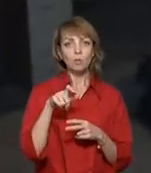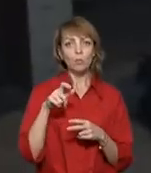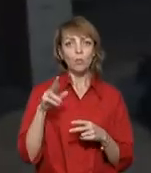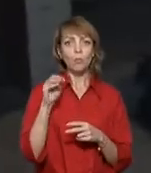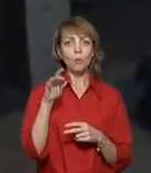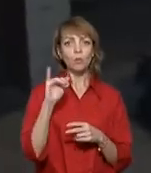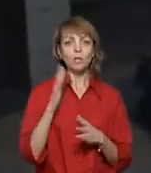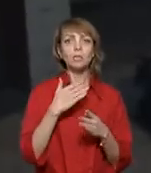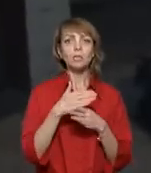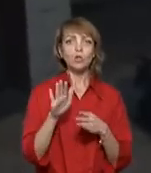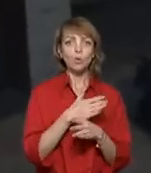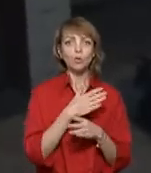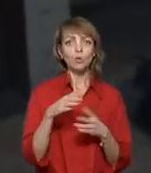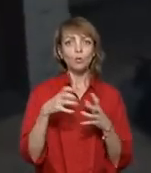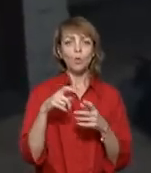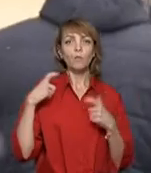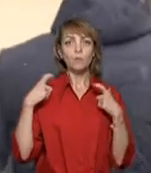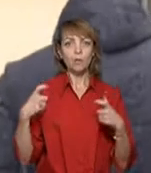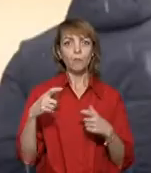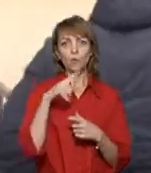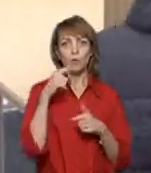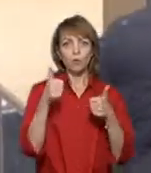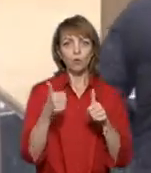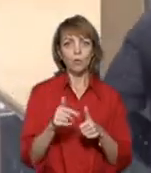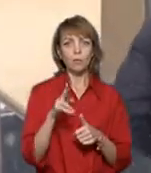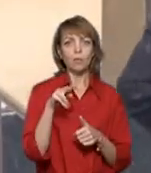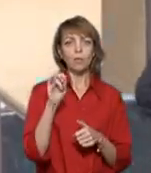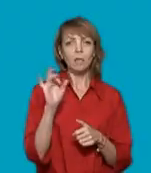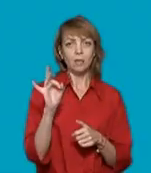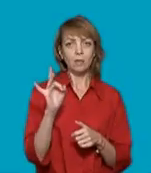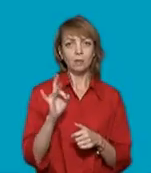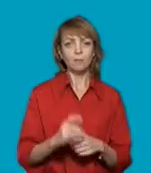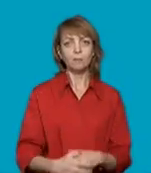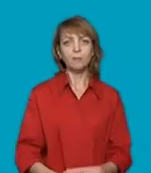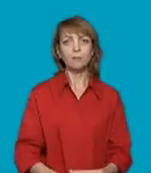комбату, який знешкоджував групи офіцерів російських формувань ЛДНР.